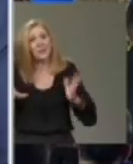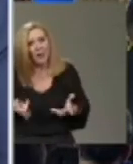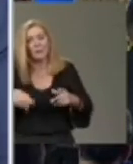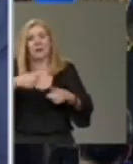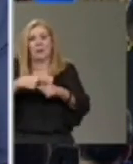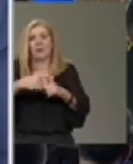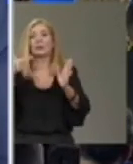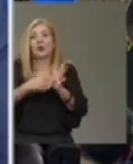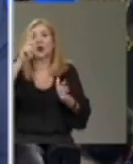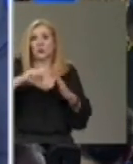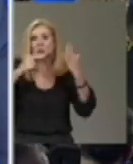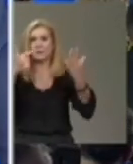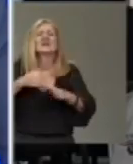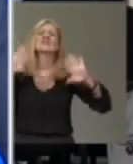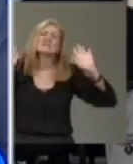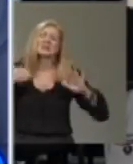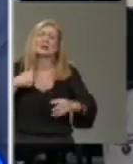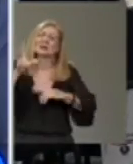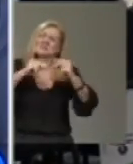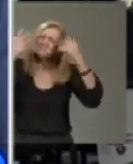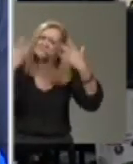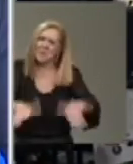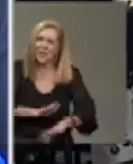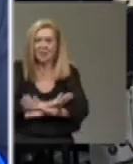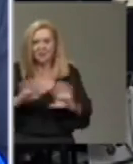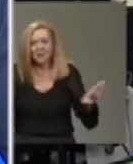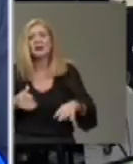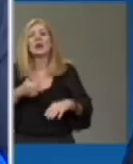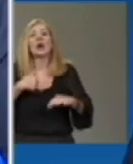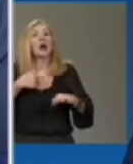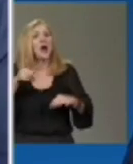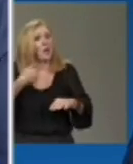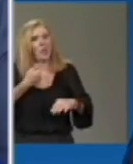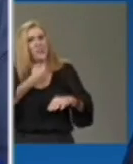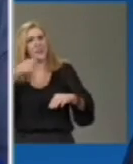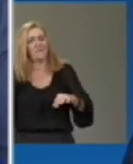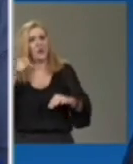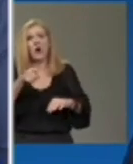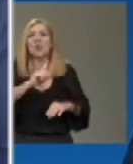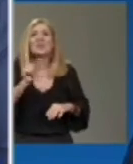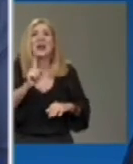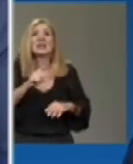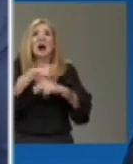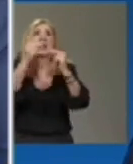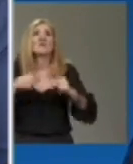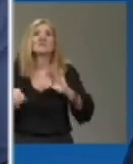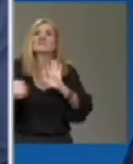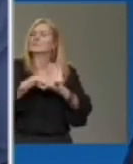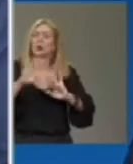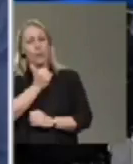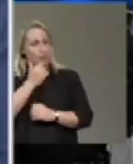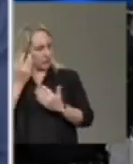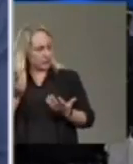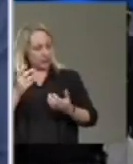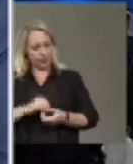που φαίνεται τώρα να δίνονται και κάποιοι σας λέω θα ισχυρίζονταν ότι είναι πρώ είναι δίνονται αυξήσεις τέλος πάντων μετά από τόσα χρόνια να